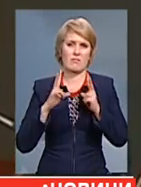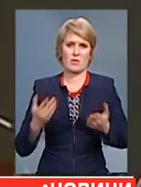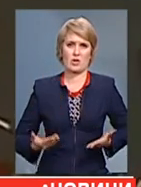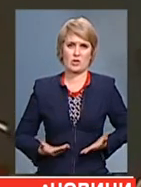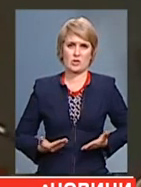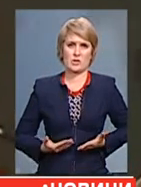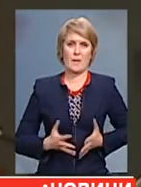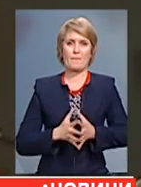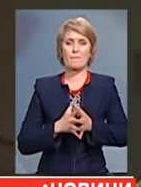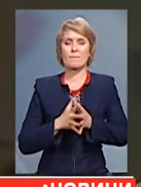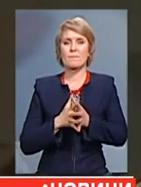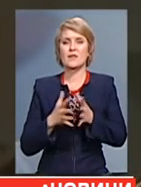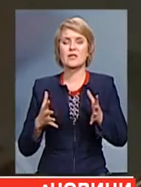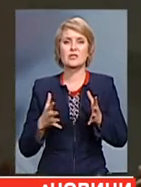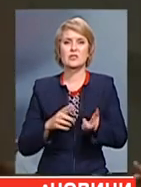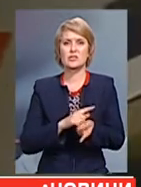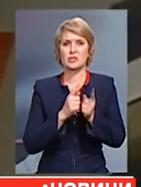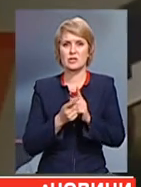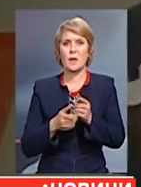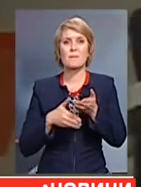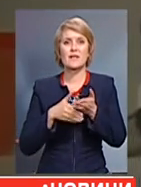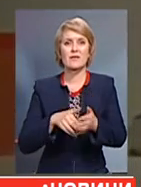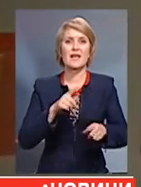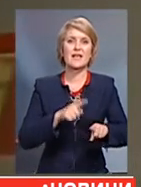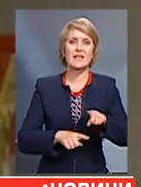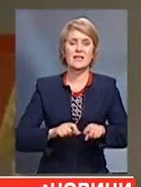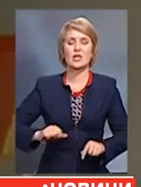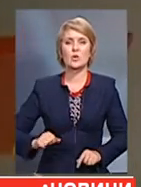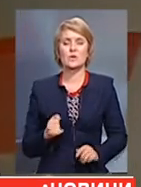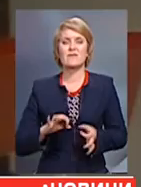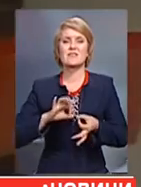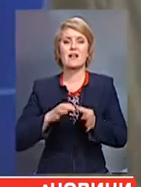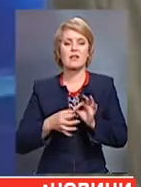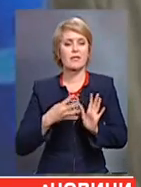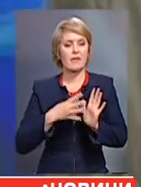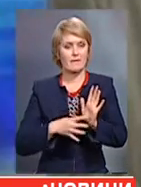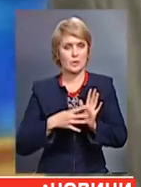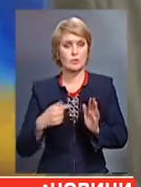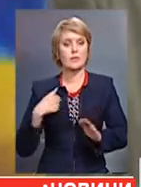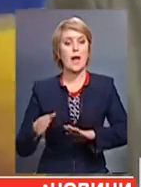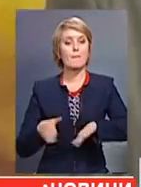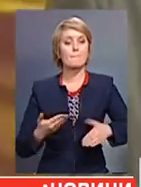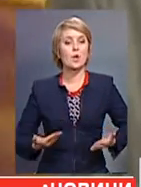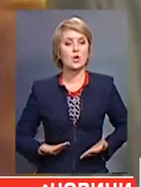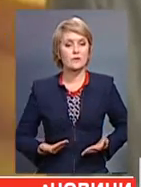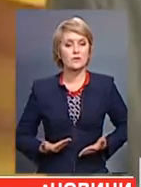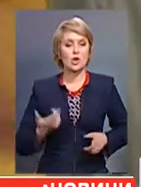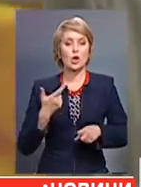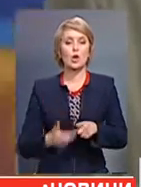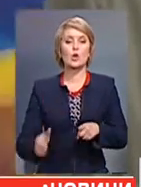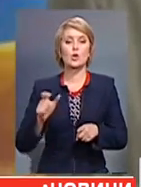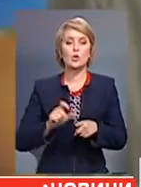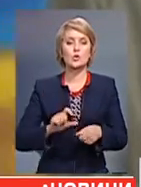ба більше усіляко підтримував рідних та друзів у складні 90-ті. Я прожив життя